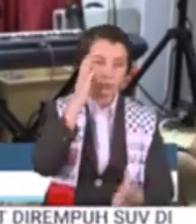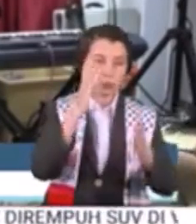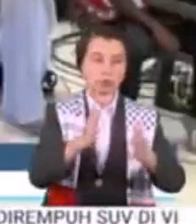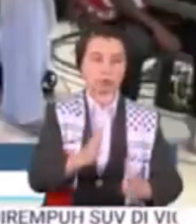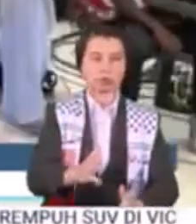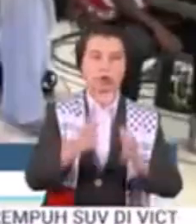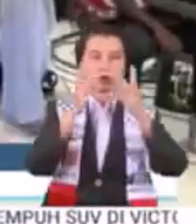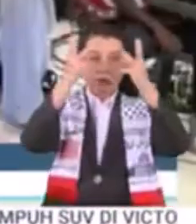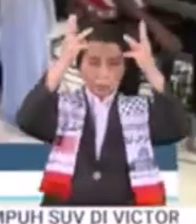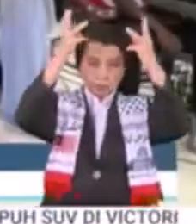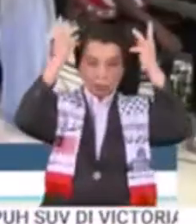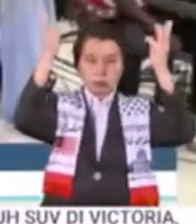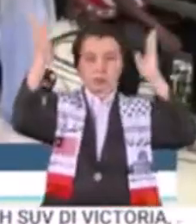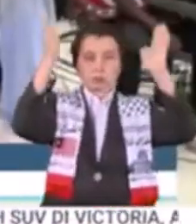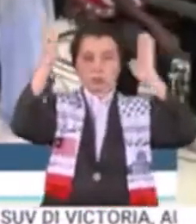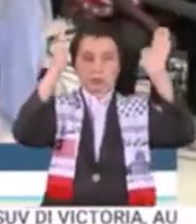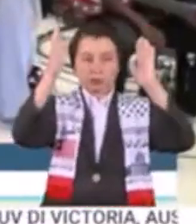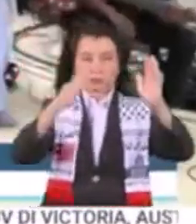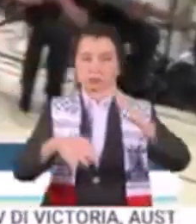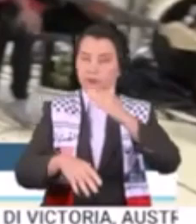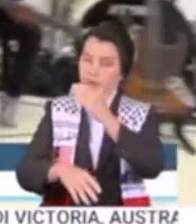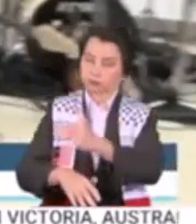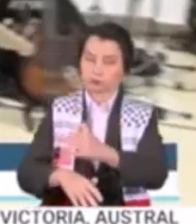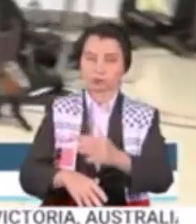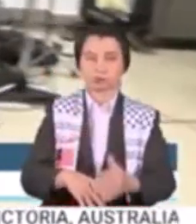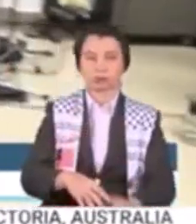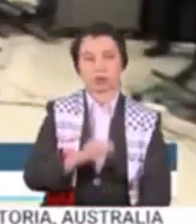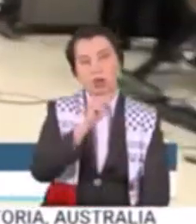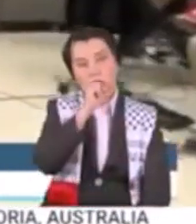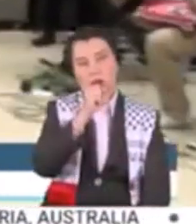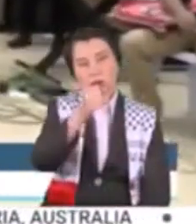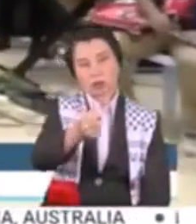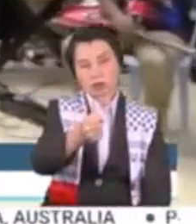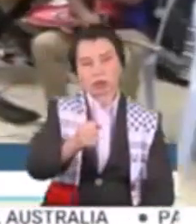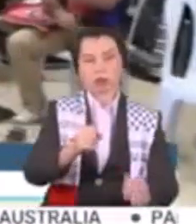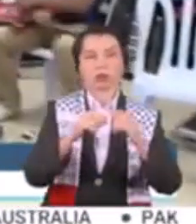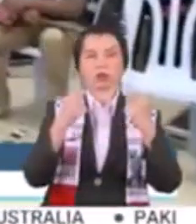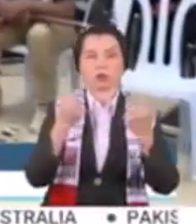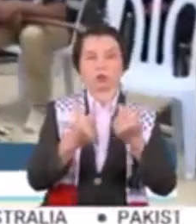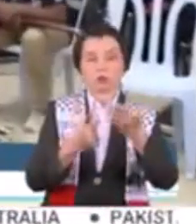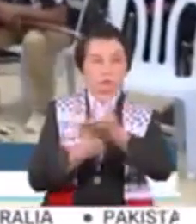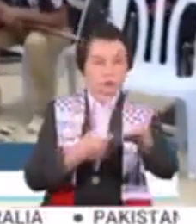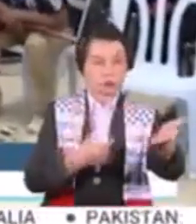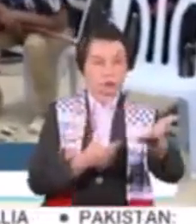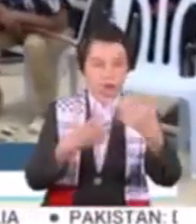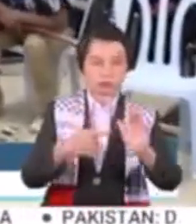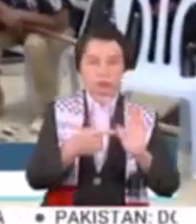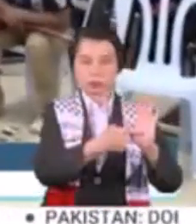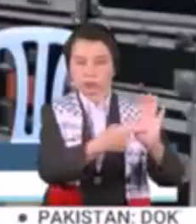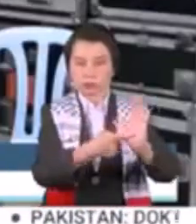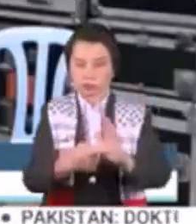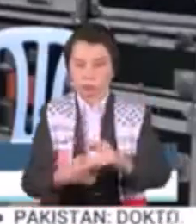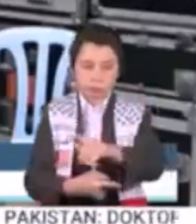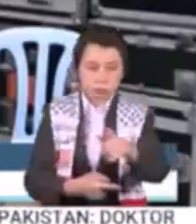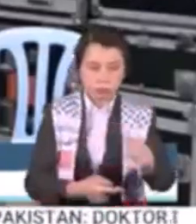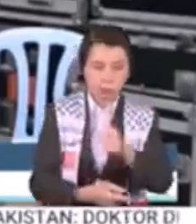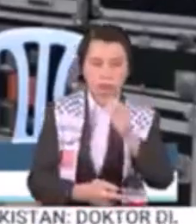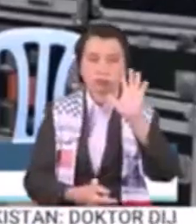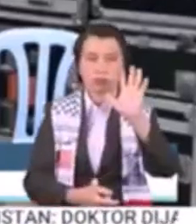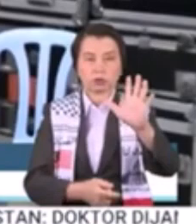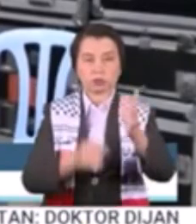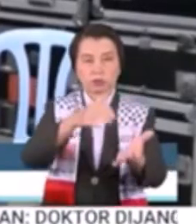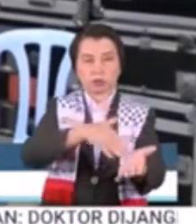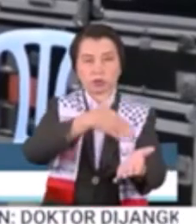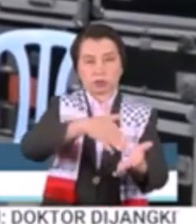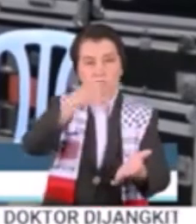di Semenanjung Malaysia. Beliau yang juga penyampai Radio Asyik FM berkata, kumpulan terbabit masing-masing telah mempersembahkan sekurang-kurangnya 5 lagu